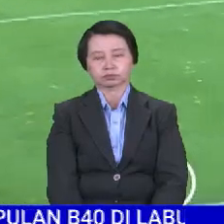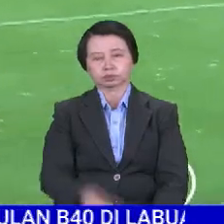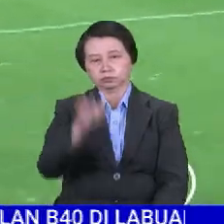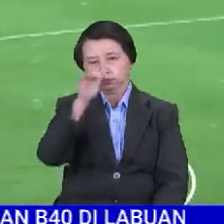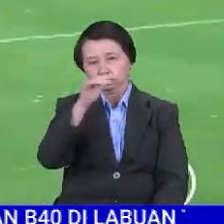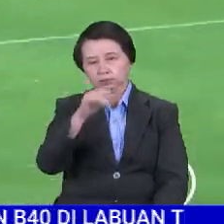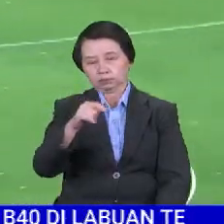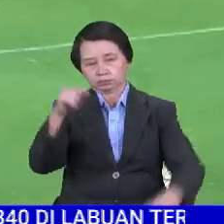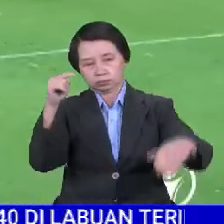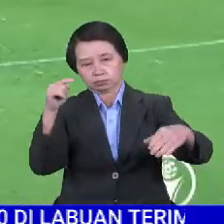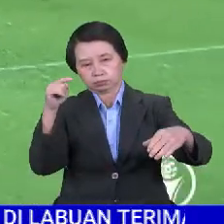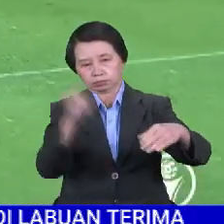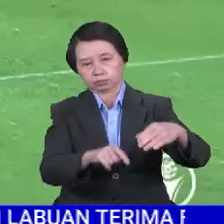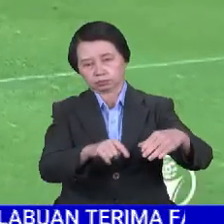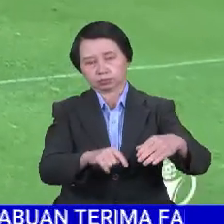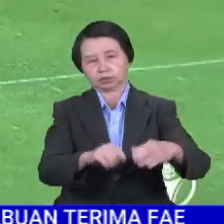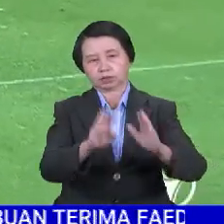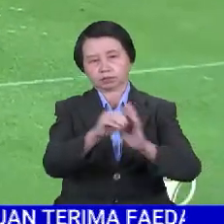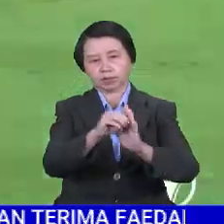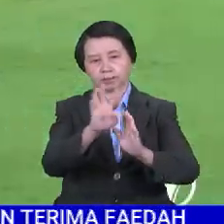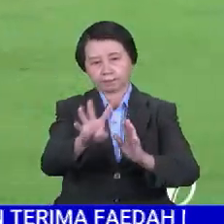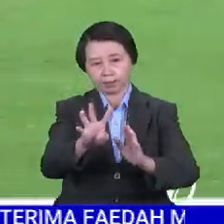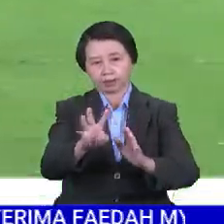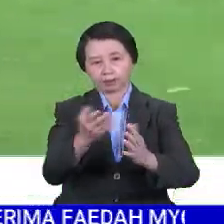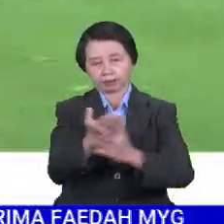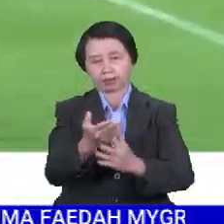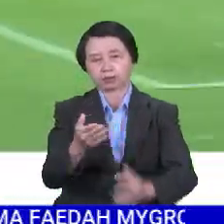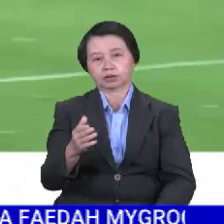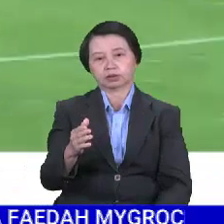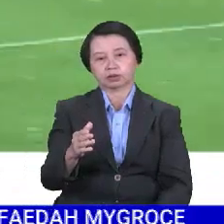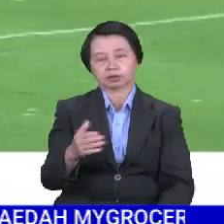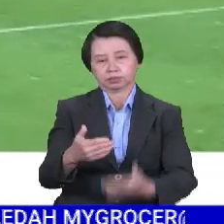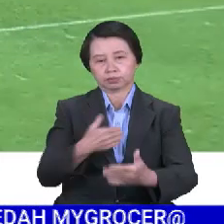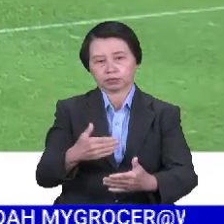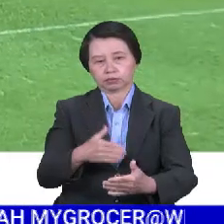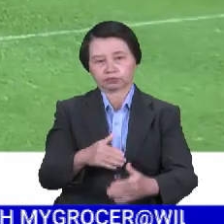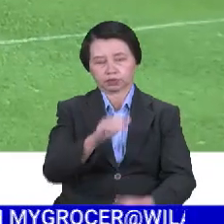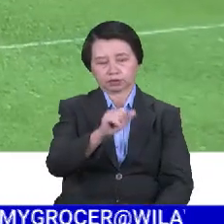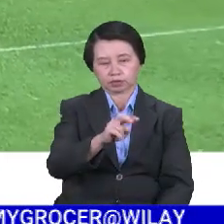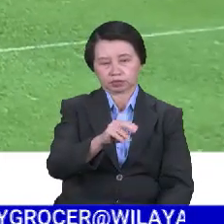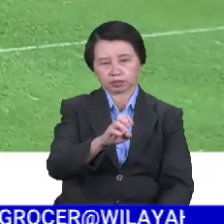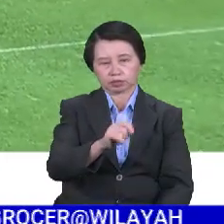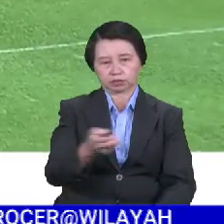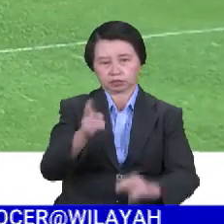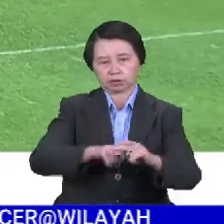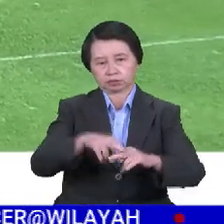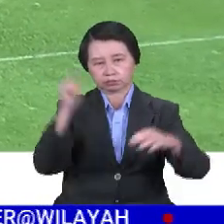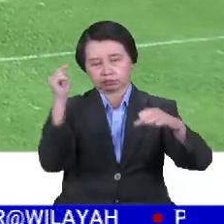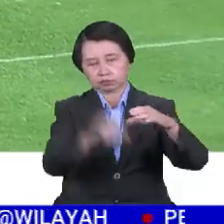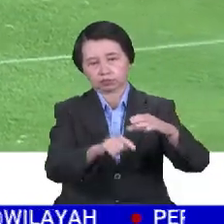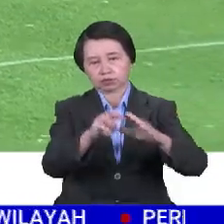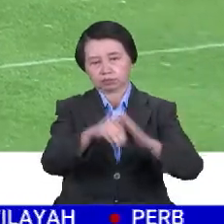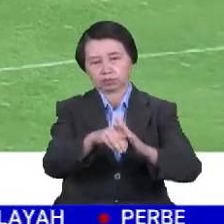Melaka membuka tirai jaringan seawal minit keempat menerusi Manuel Oti sebelum Adriano Narciso menggandakan jaringan